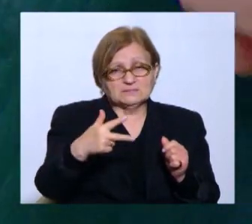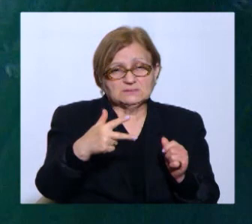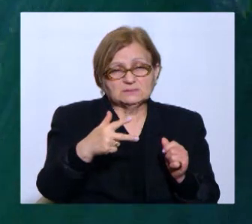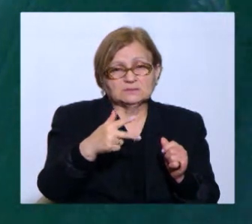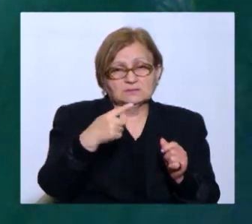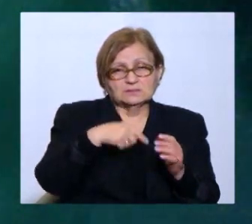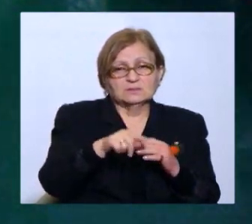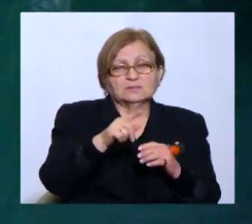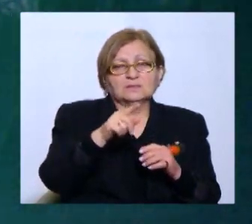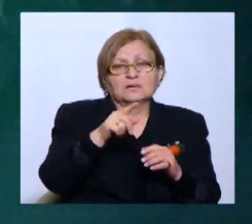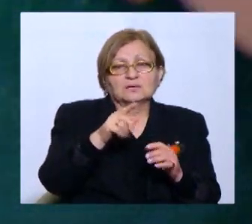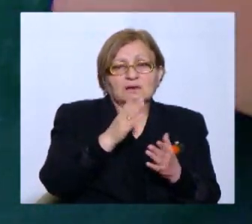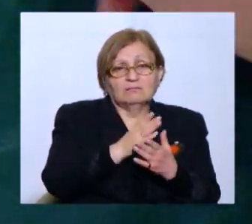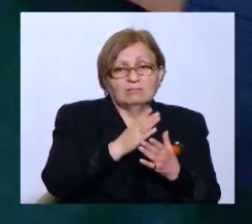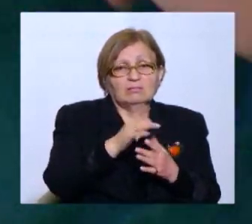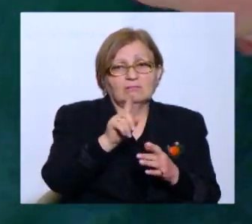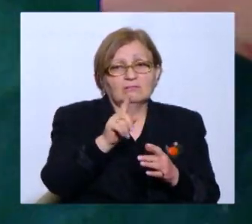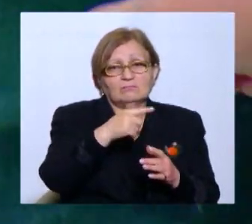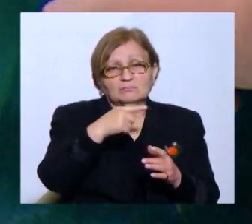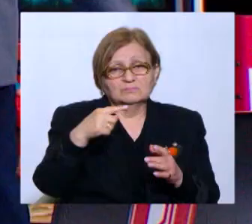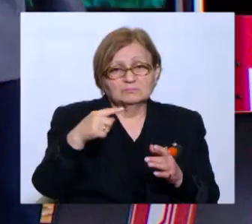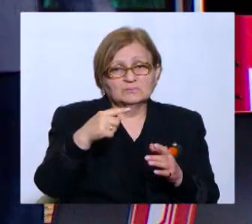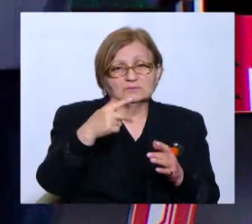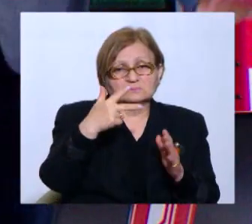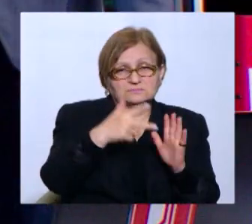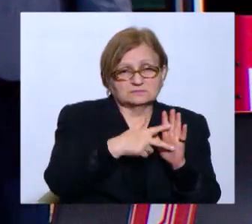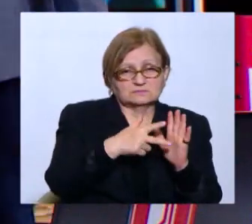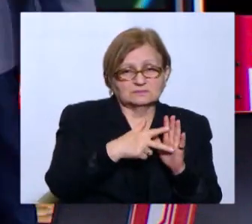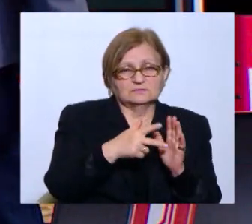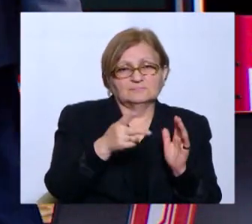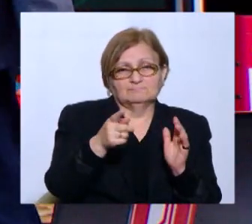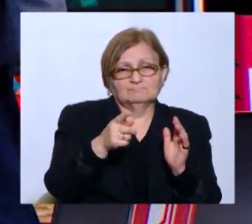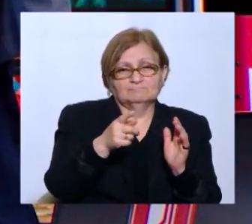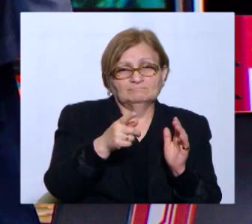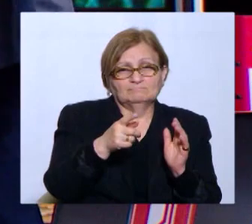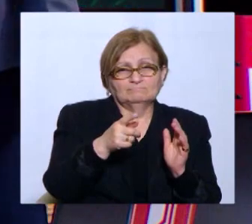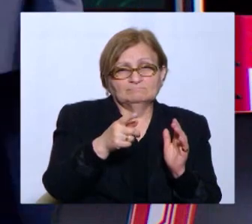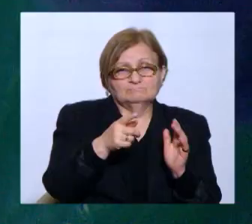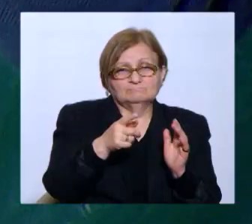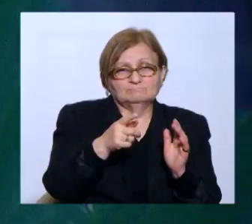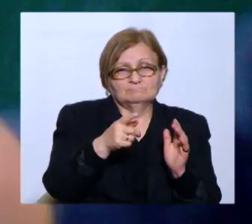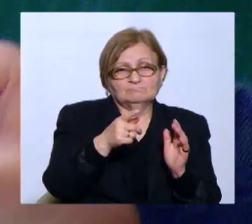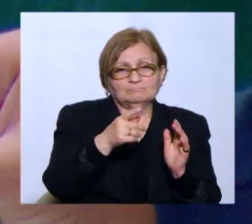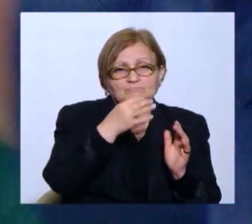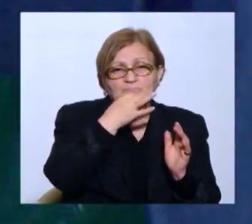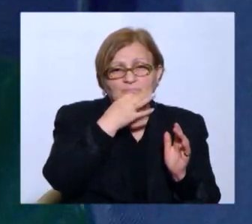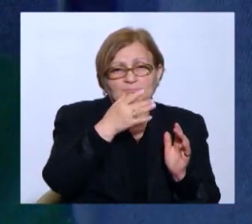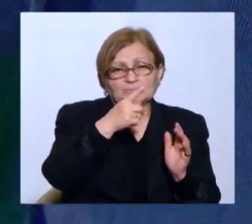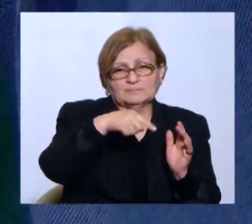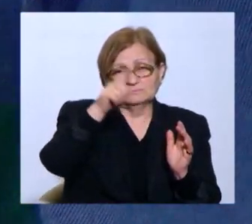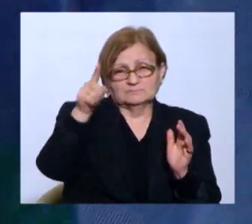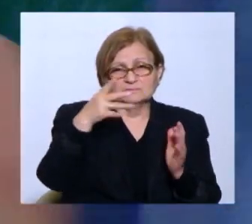რაც განმარტების მიხედვით არის -8, პირველ ხარისხში -8, იგივე -8 არის, ნებისმიერი რიცხვის პირველი ხარისხი საკუთრივ